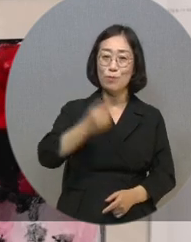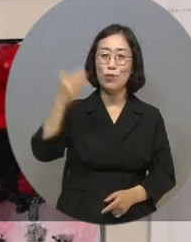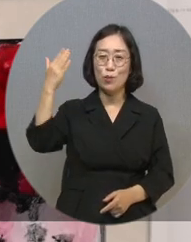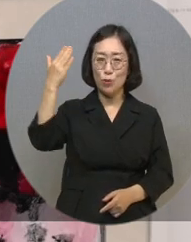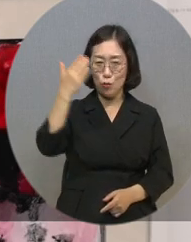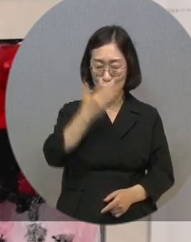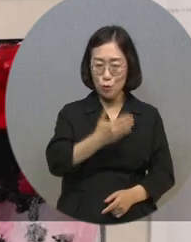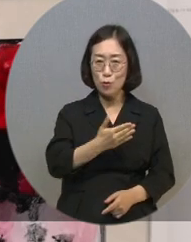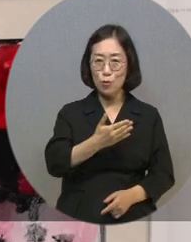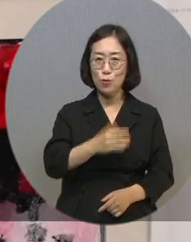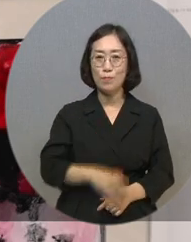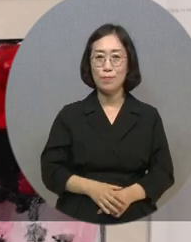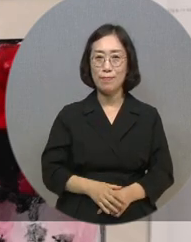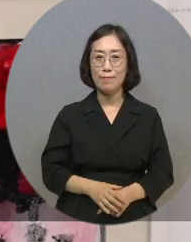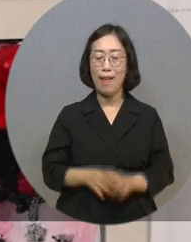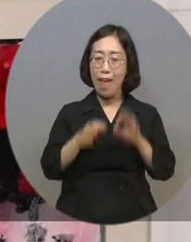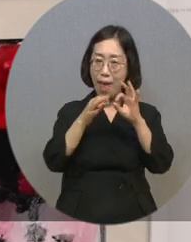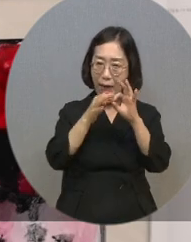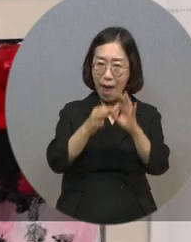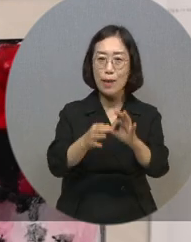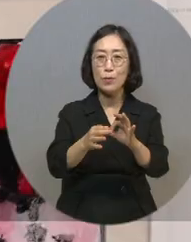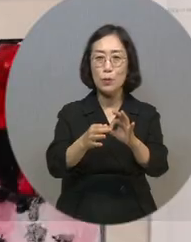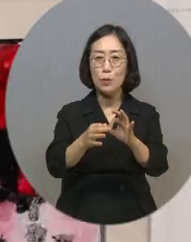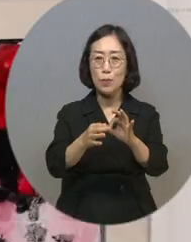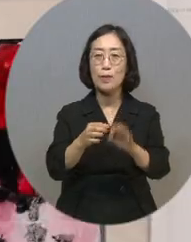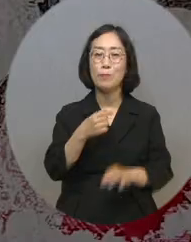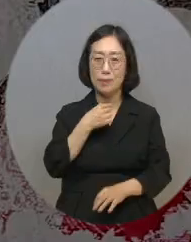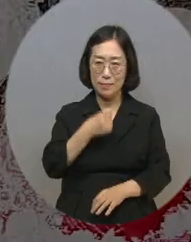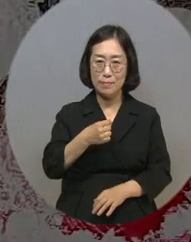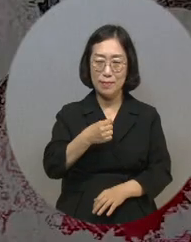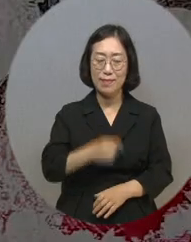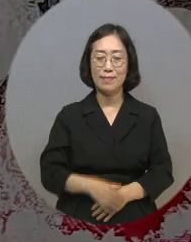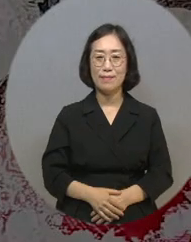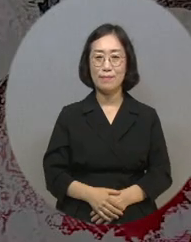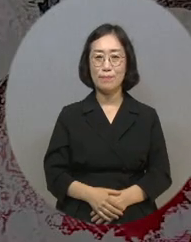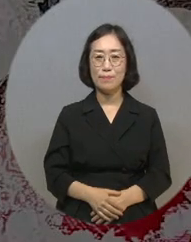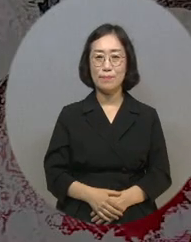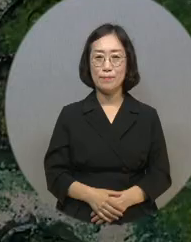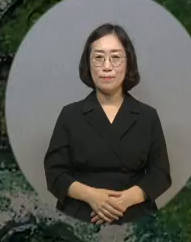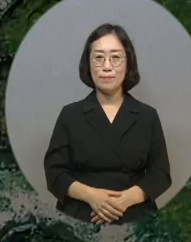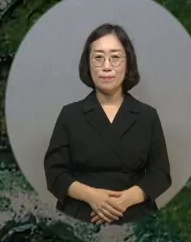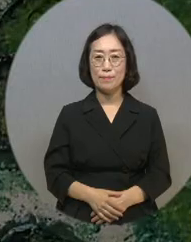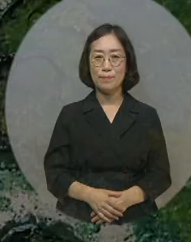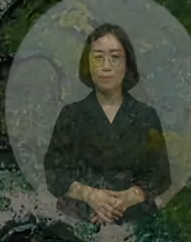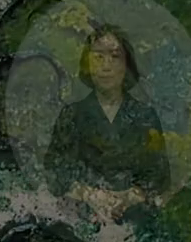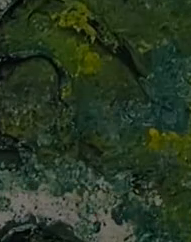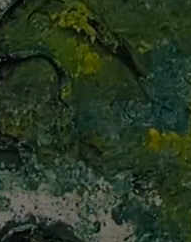이런 것들을 추구하는 계기가 되면 좋겠습니다.